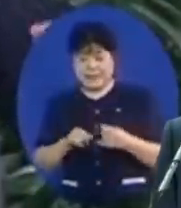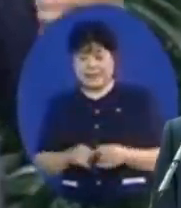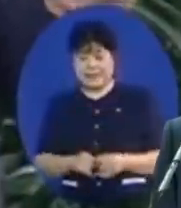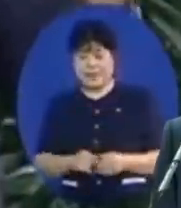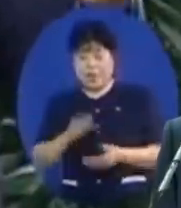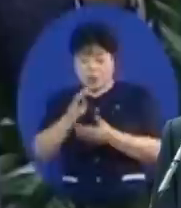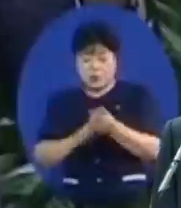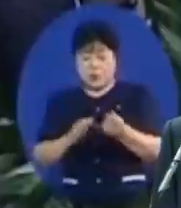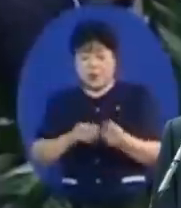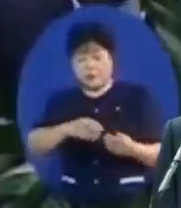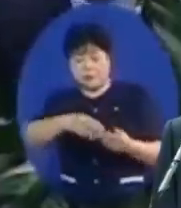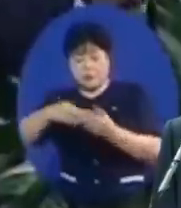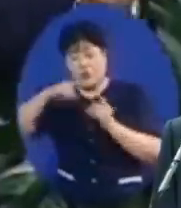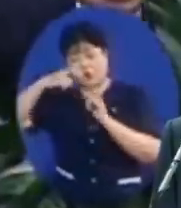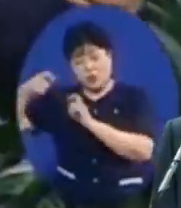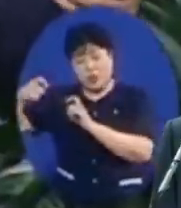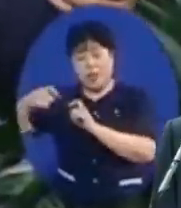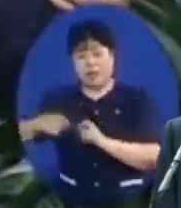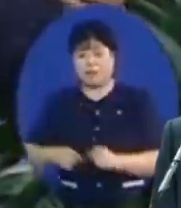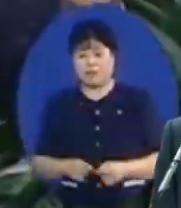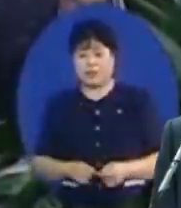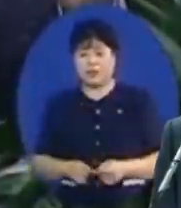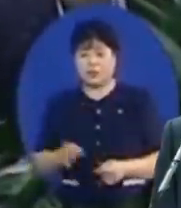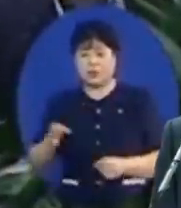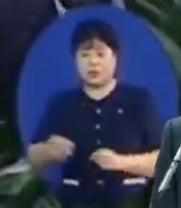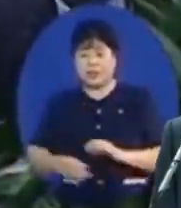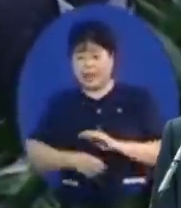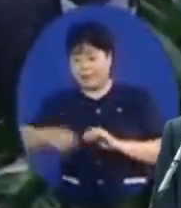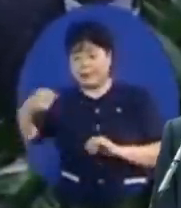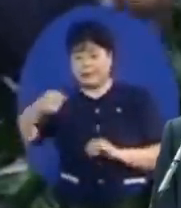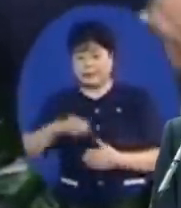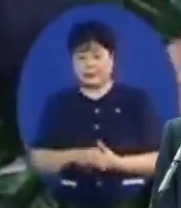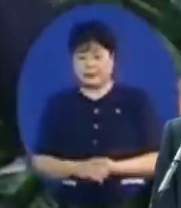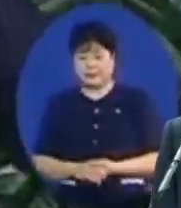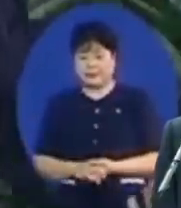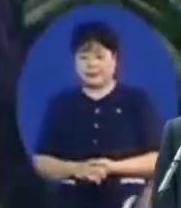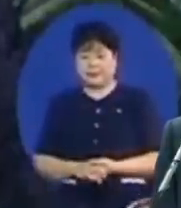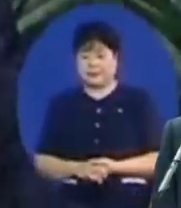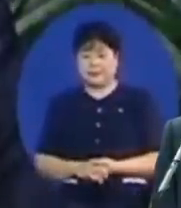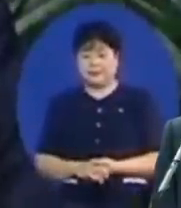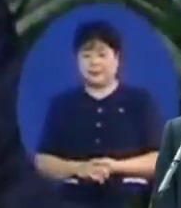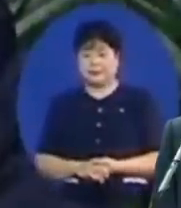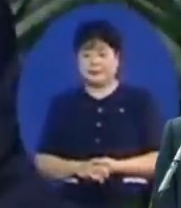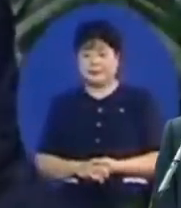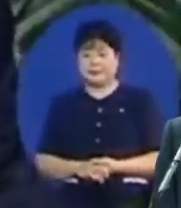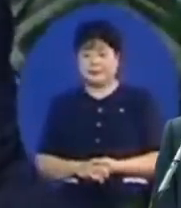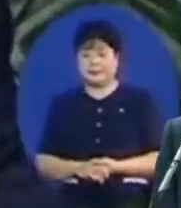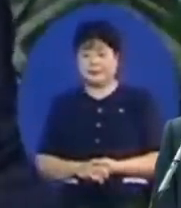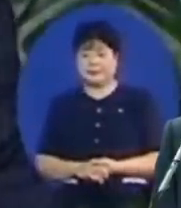사람은 도박장으로 유혹을 해가서 도박을 해서 돈을 다 내놓게 하는 것입니다.